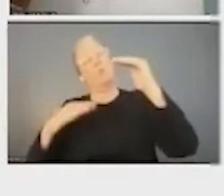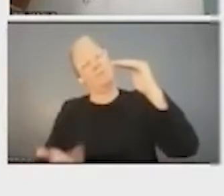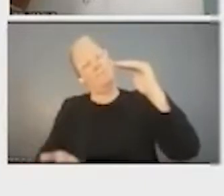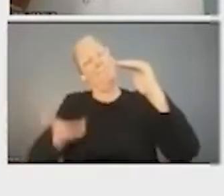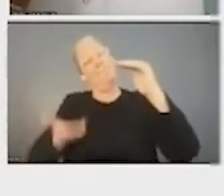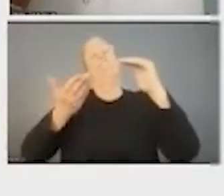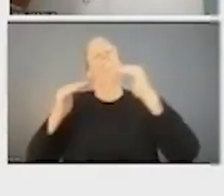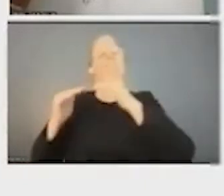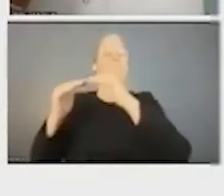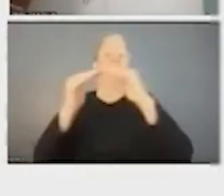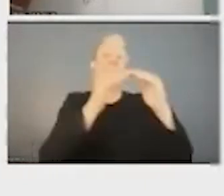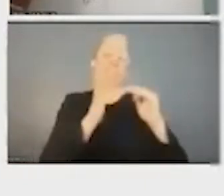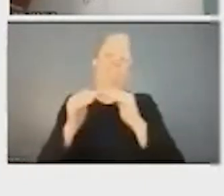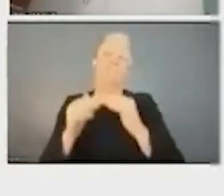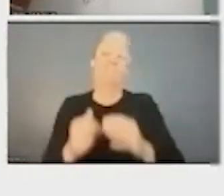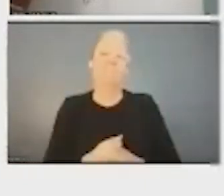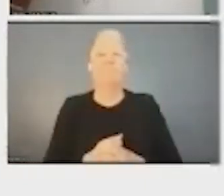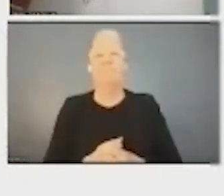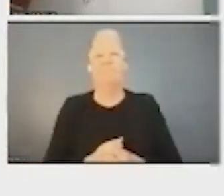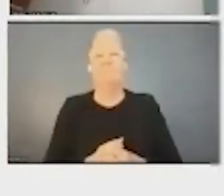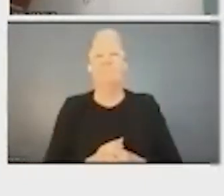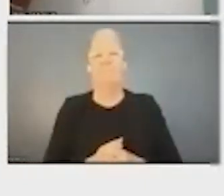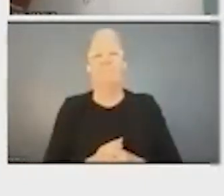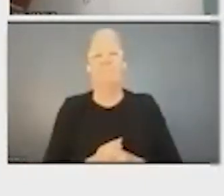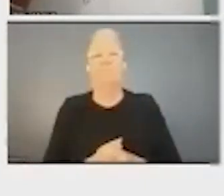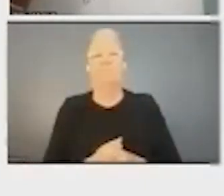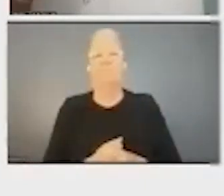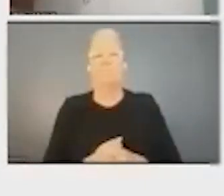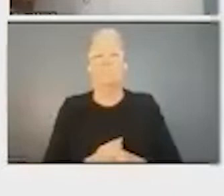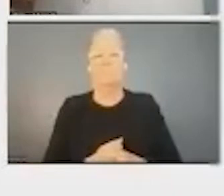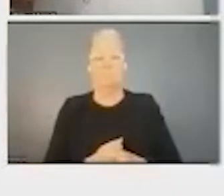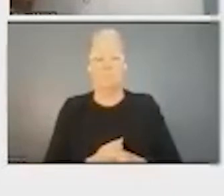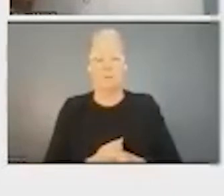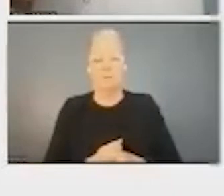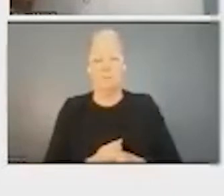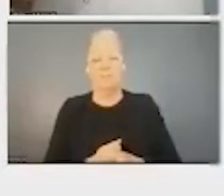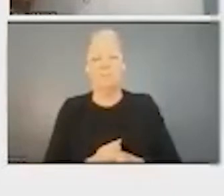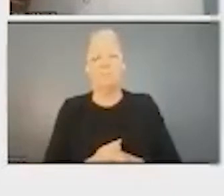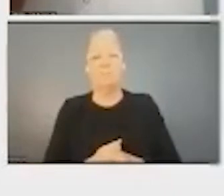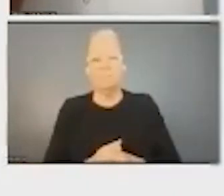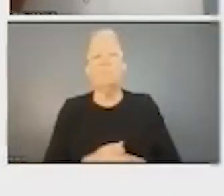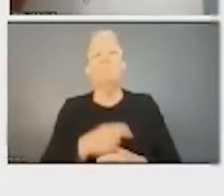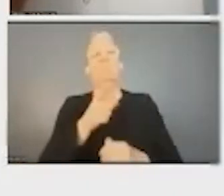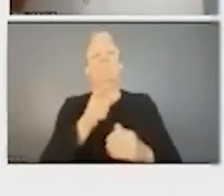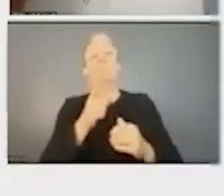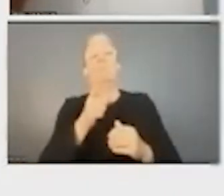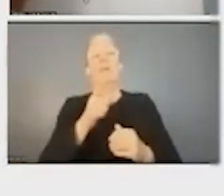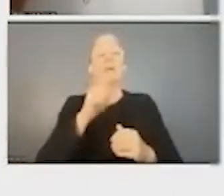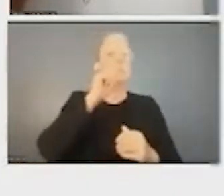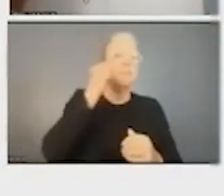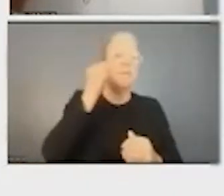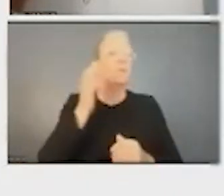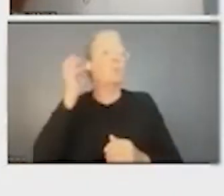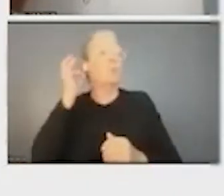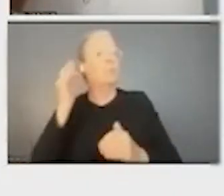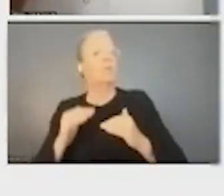للمجتمعات المختلفة وحتى يكون هناك تركيز على هذه القضايا المهمة التي نريد أن نركز